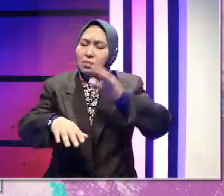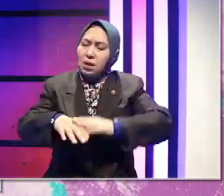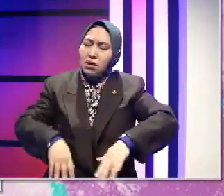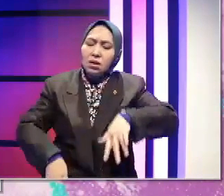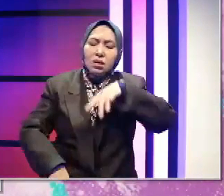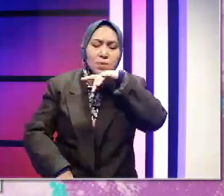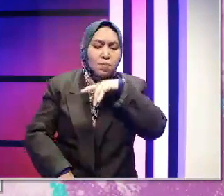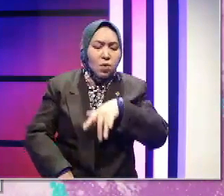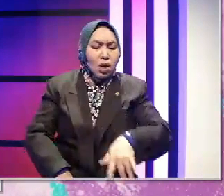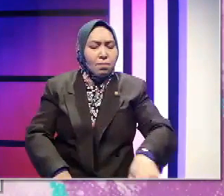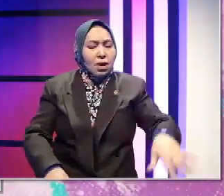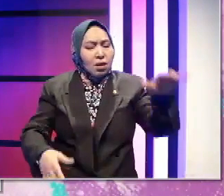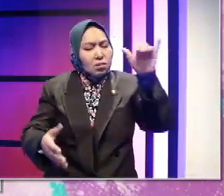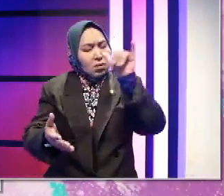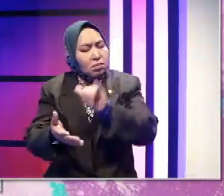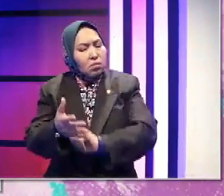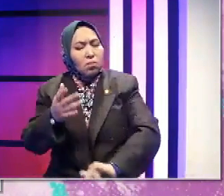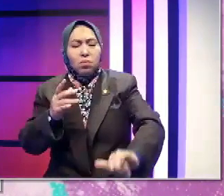فلعرفتهم